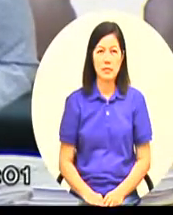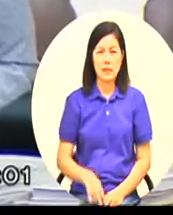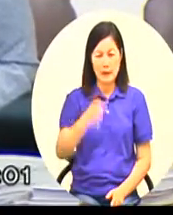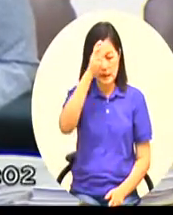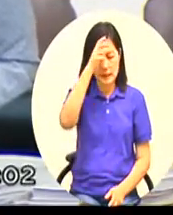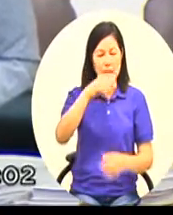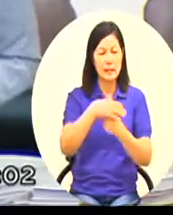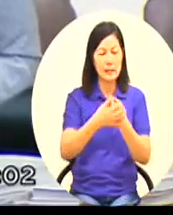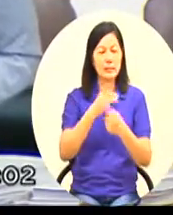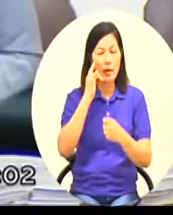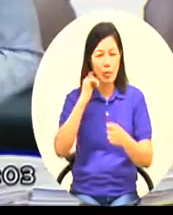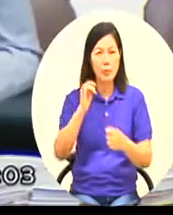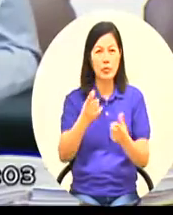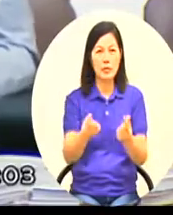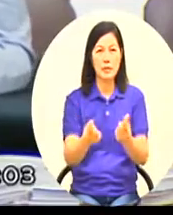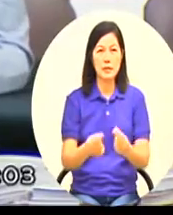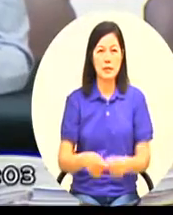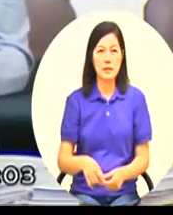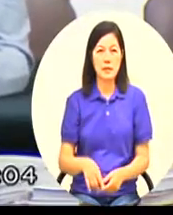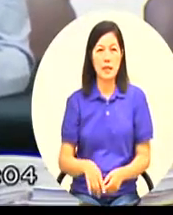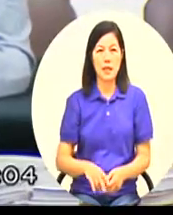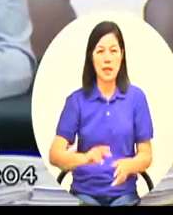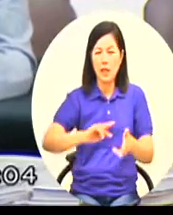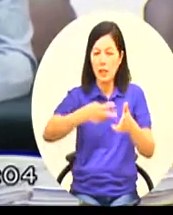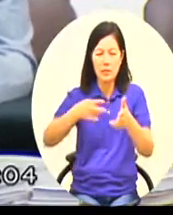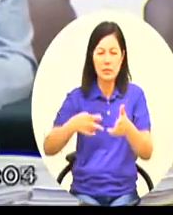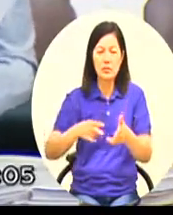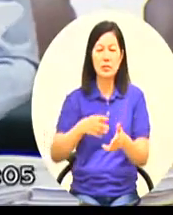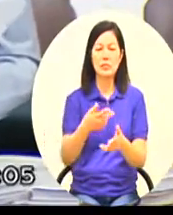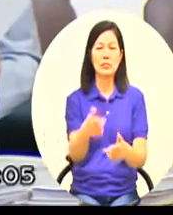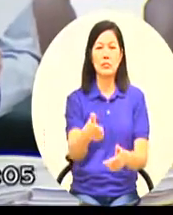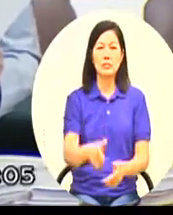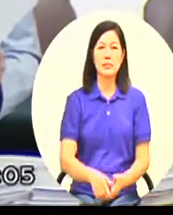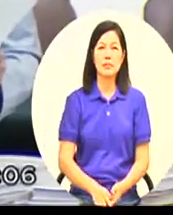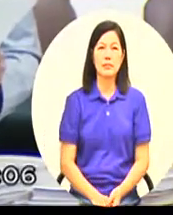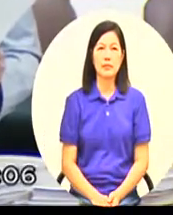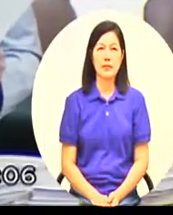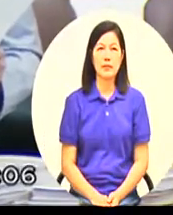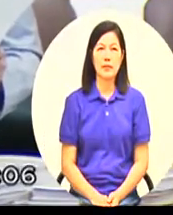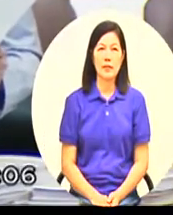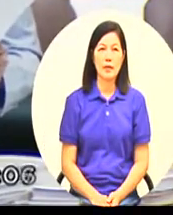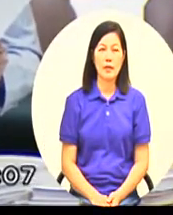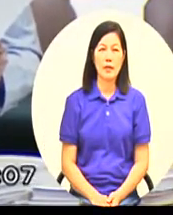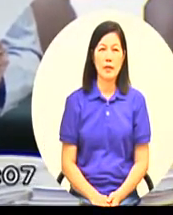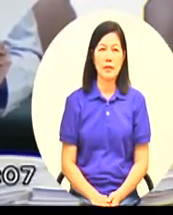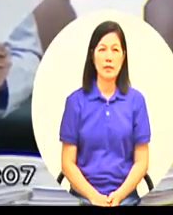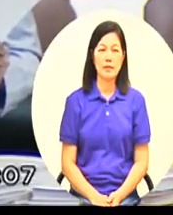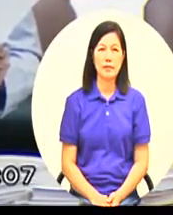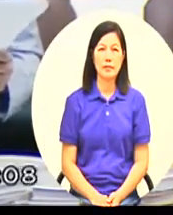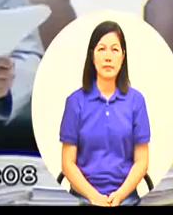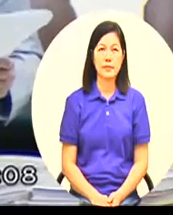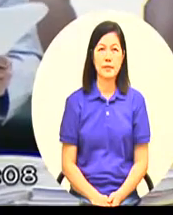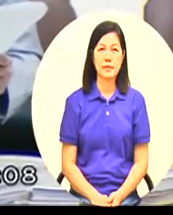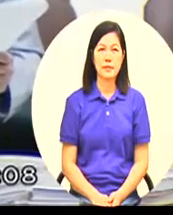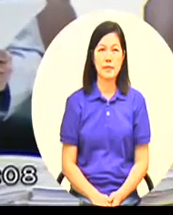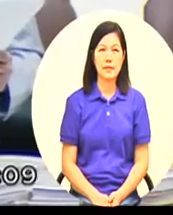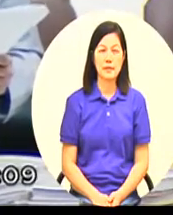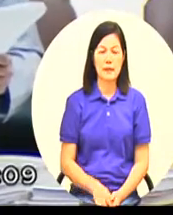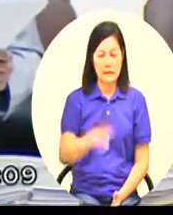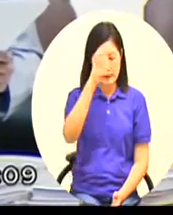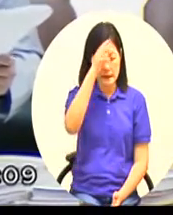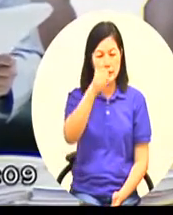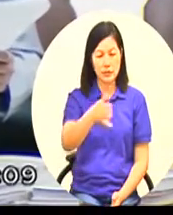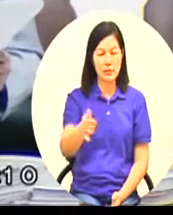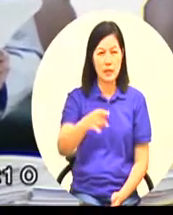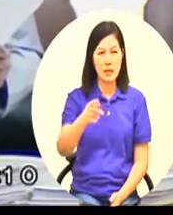工？我不知道说，当然你认为恭喜这个我们的员警上去修，我们